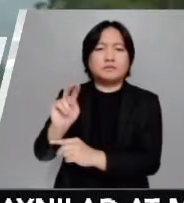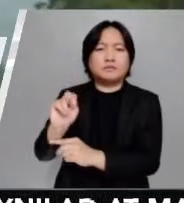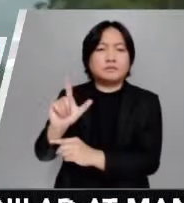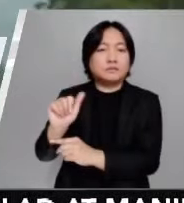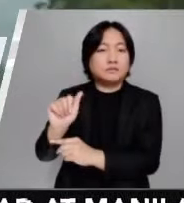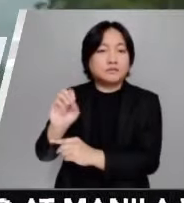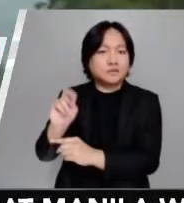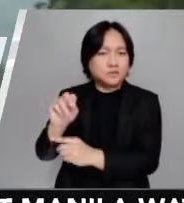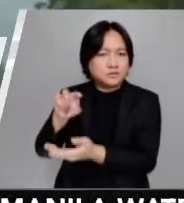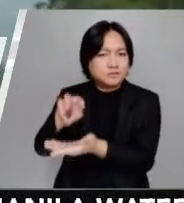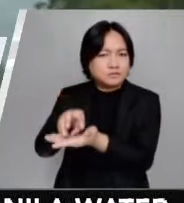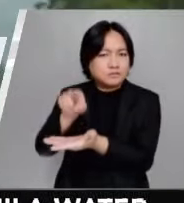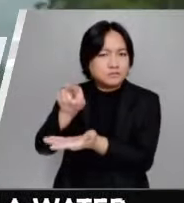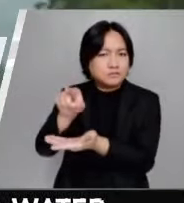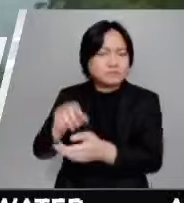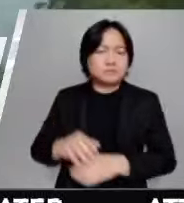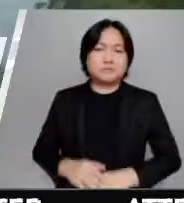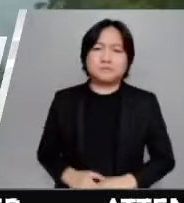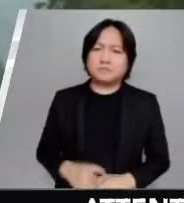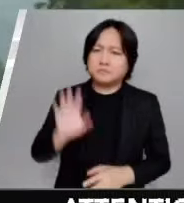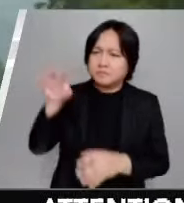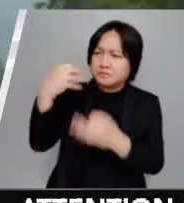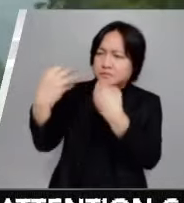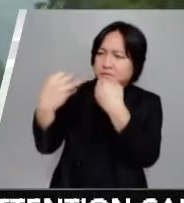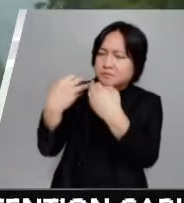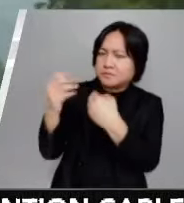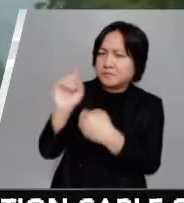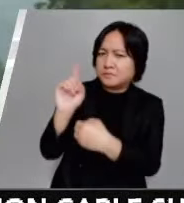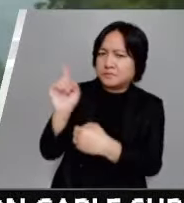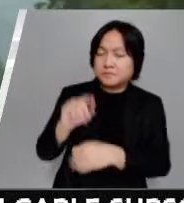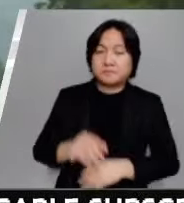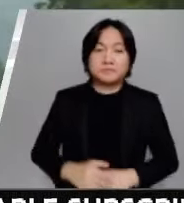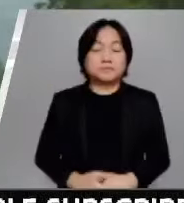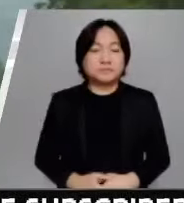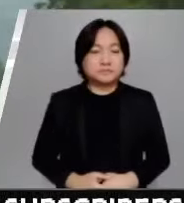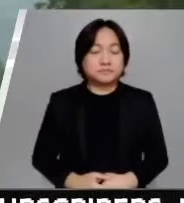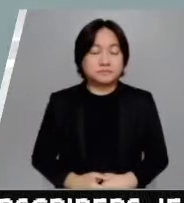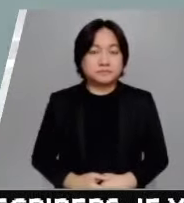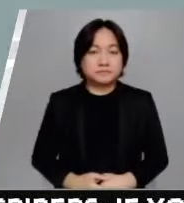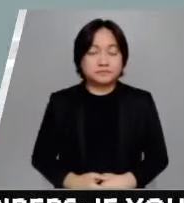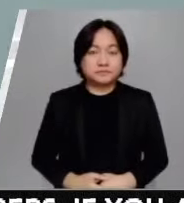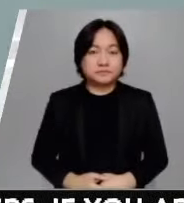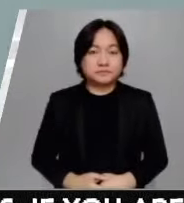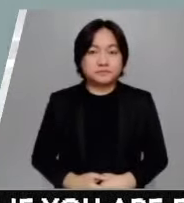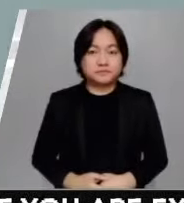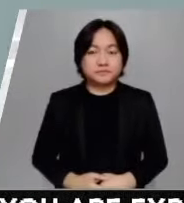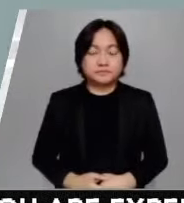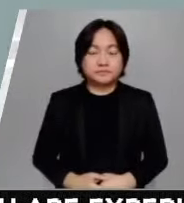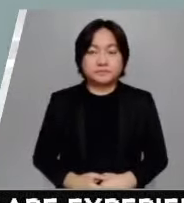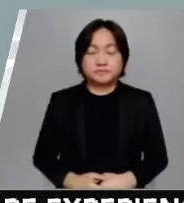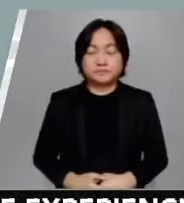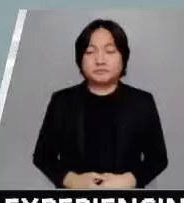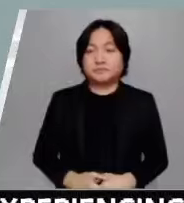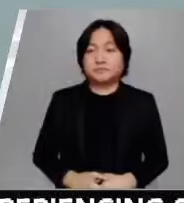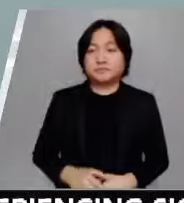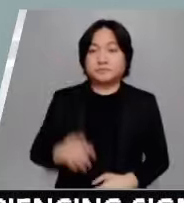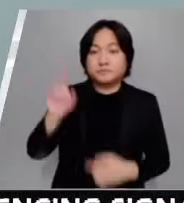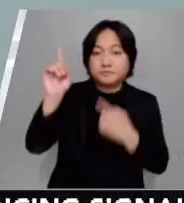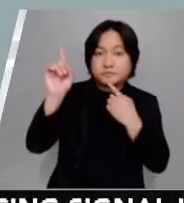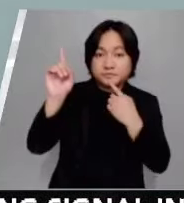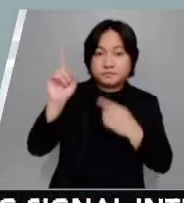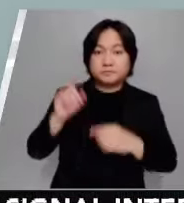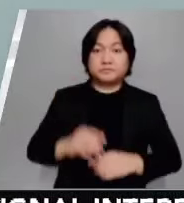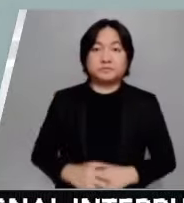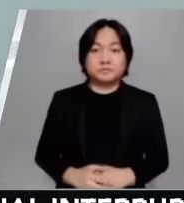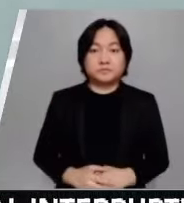nito ay may maaring may magma na umaakyat o umaangat at binabasag ang mga bato kaya po nagkakaroon po tayo ng mga pag lindol